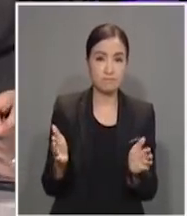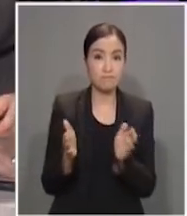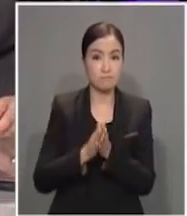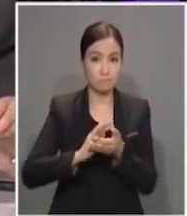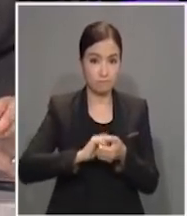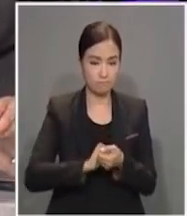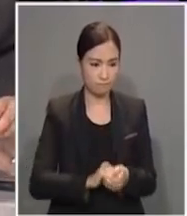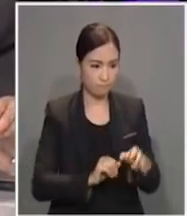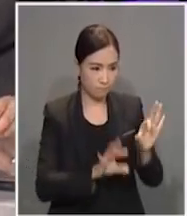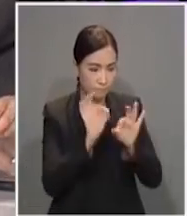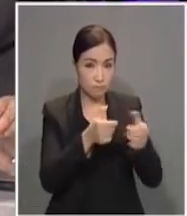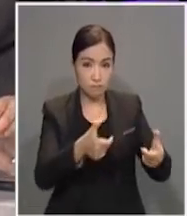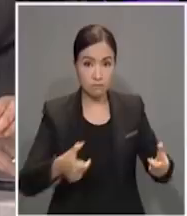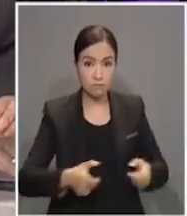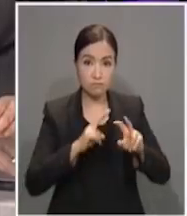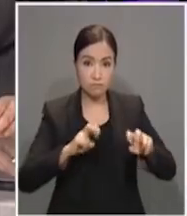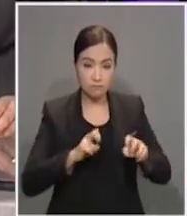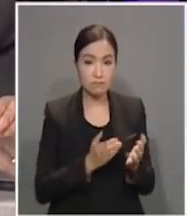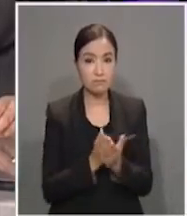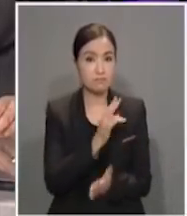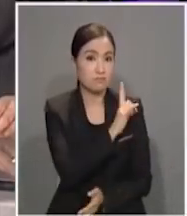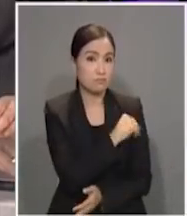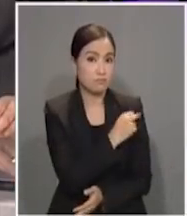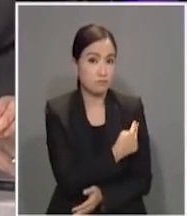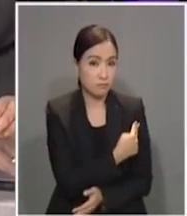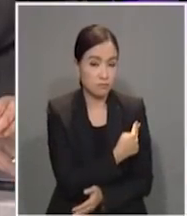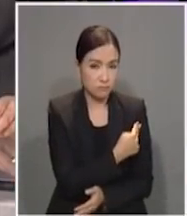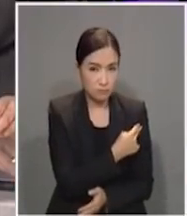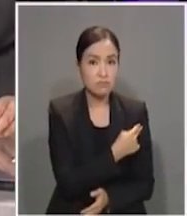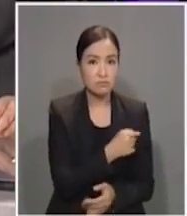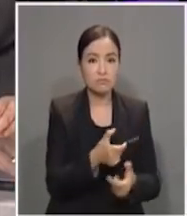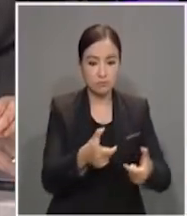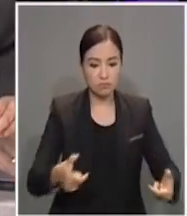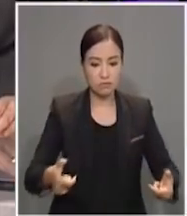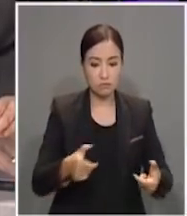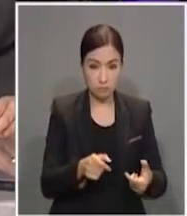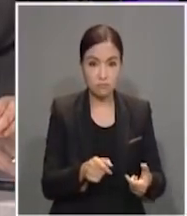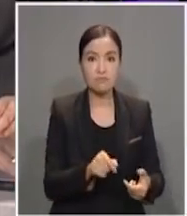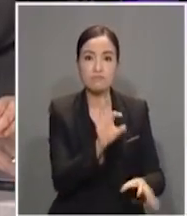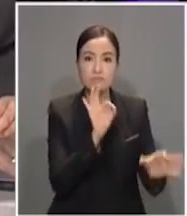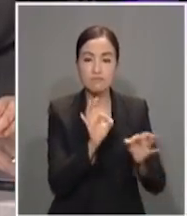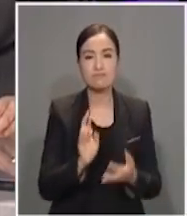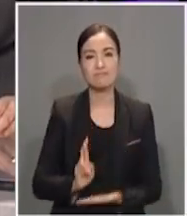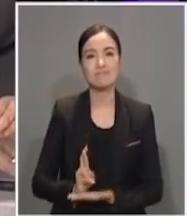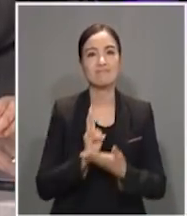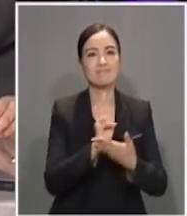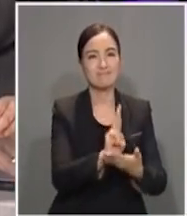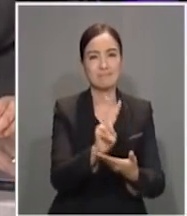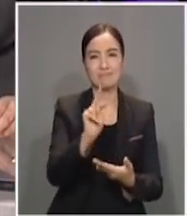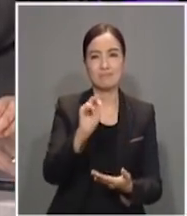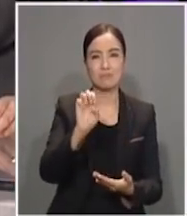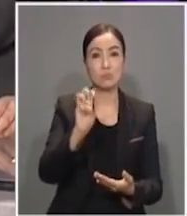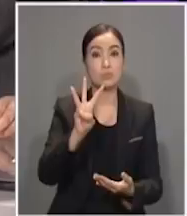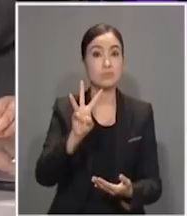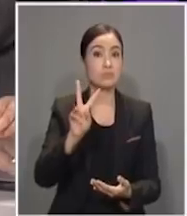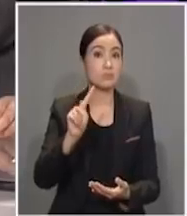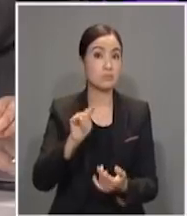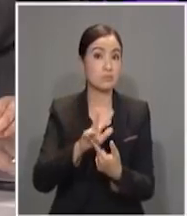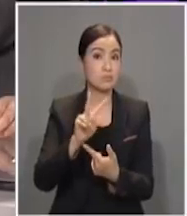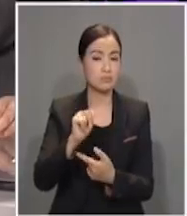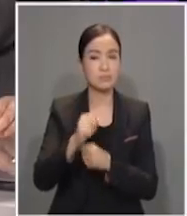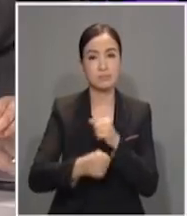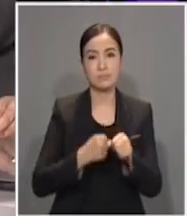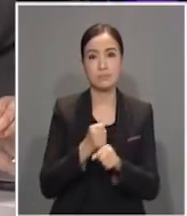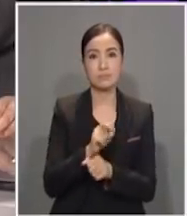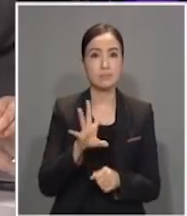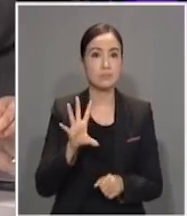งานวิจัยไทยนะครับด้านการสาธารณสุขและสวัสดิภาพสาธารณะของประเทศไทยเพื่อมอบรางวัลนิวตันประจำปี2560